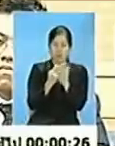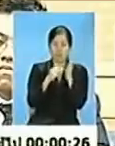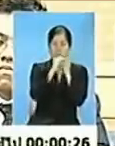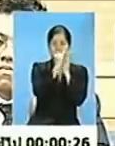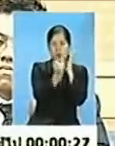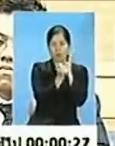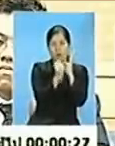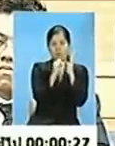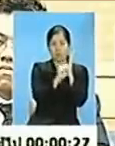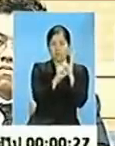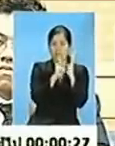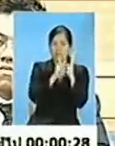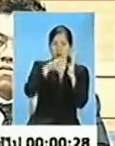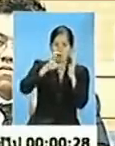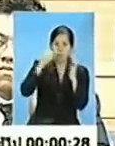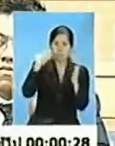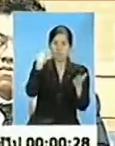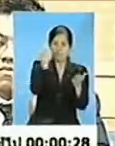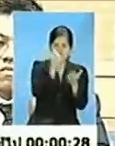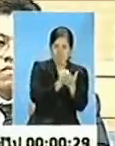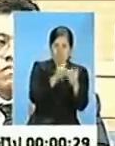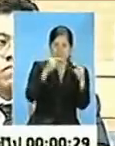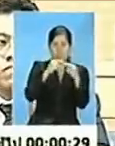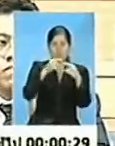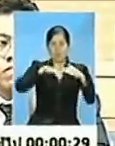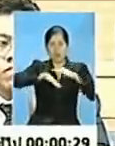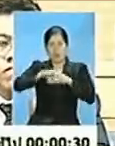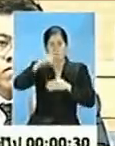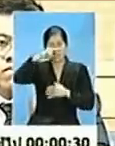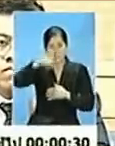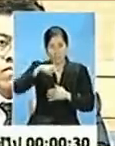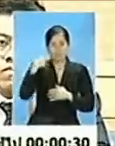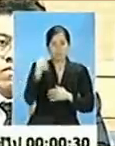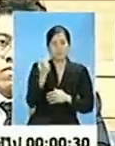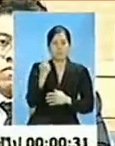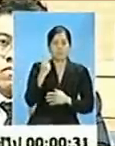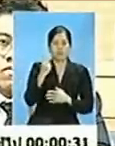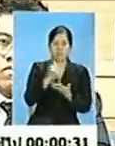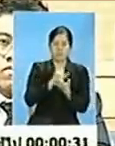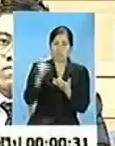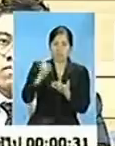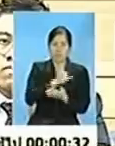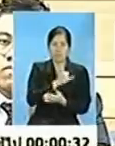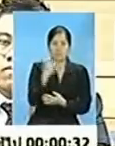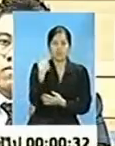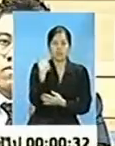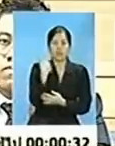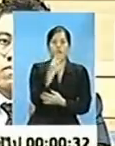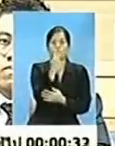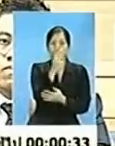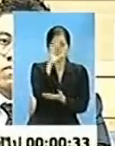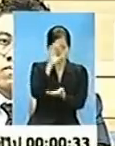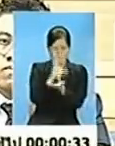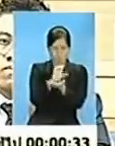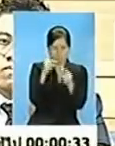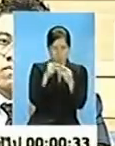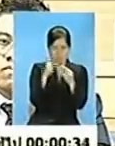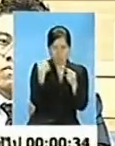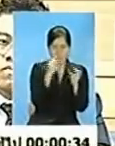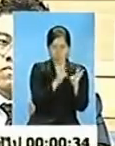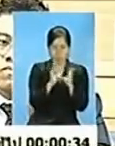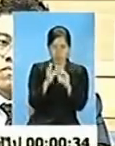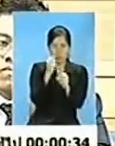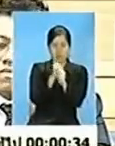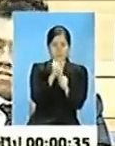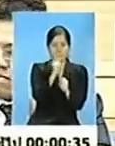พื่อไปประทับตาแถบเขมรปอยเปตแล้วกลับเข้ามาอีกตรงนี้ดูสิครับว่าตำรวจตรวจคนเข้าเมืองเข้าหากินกันอย่าง